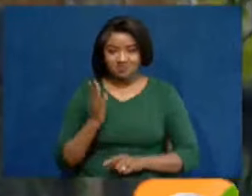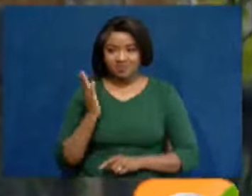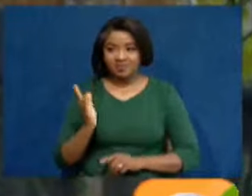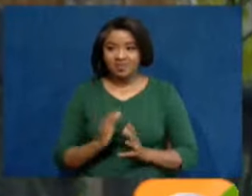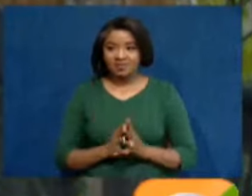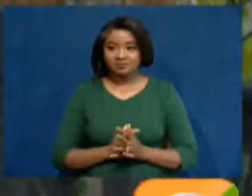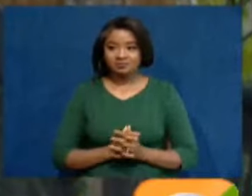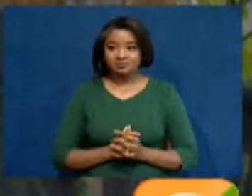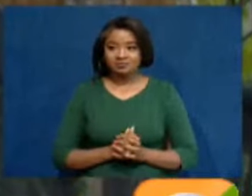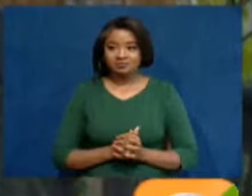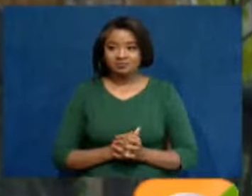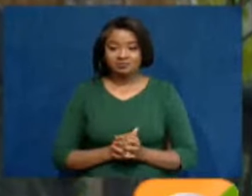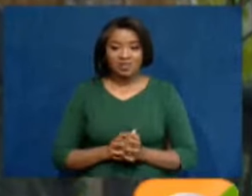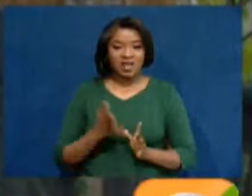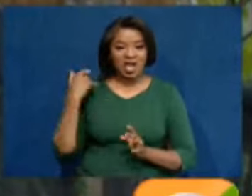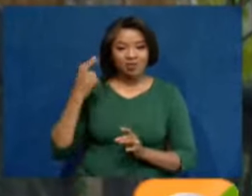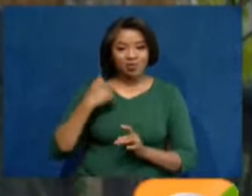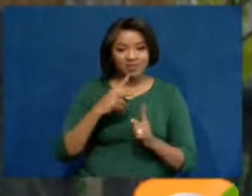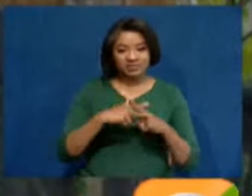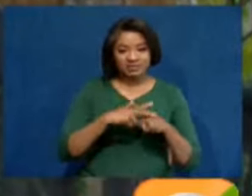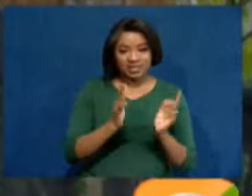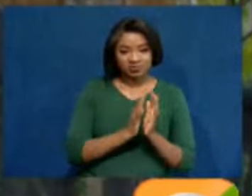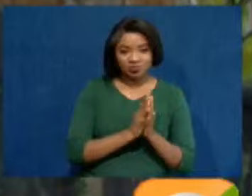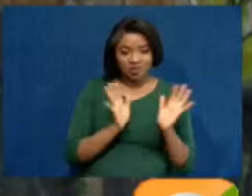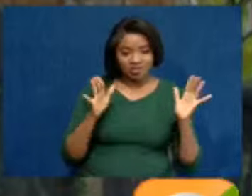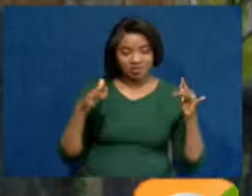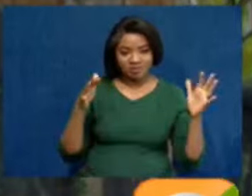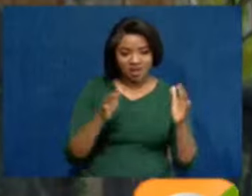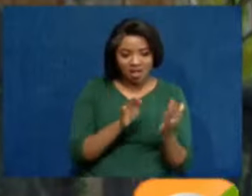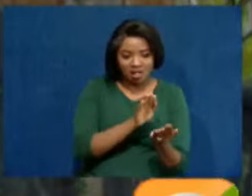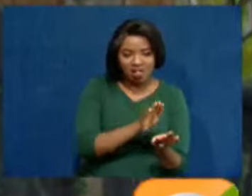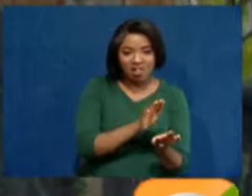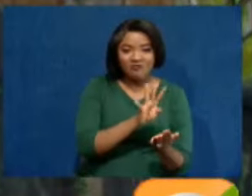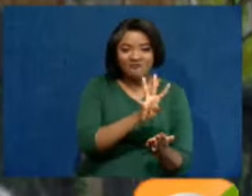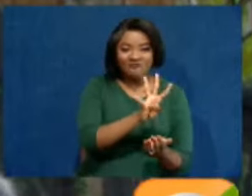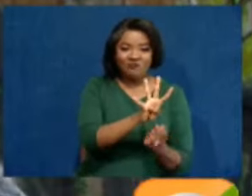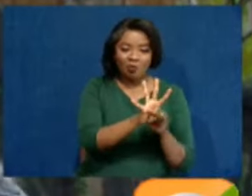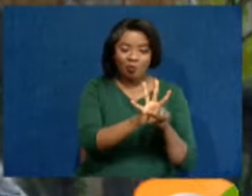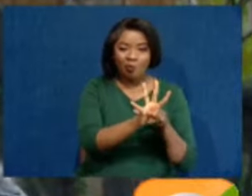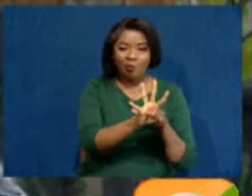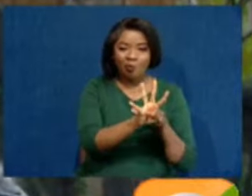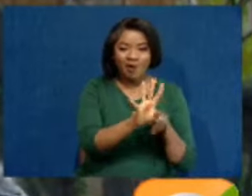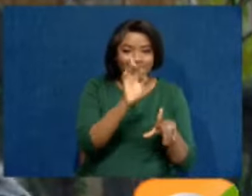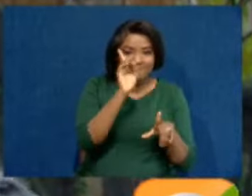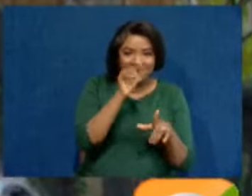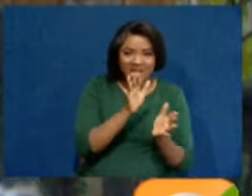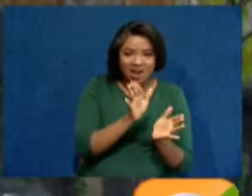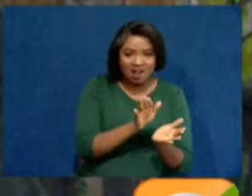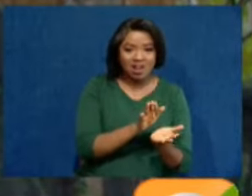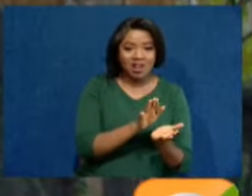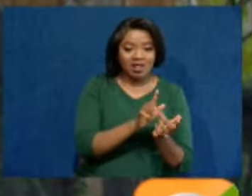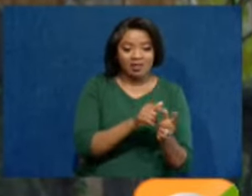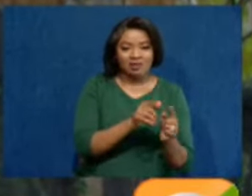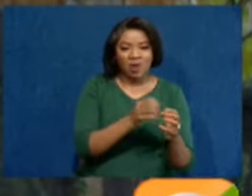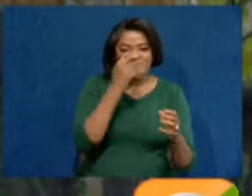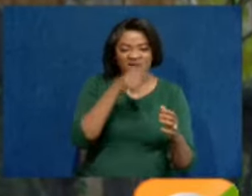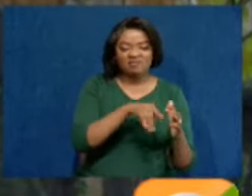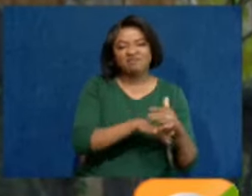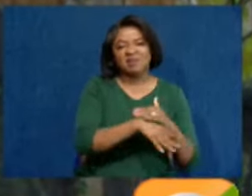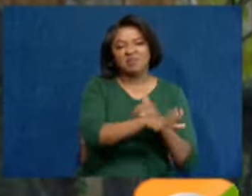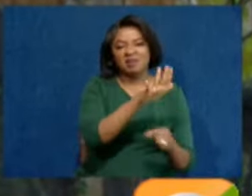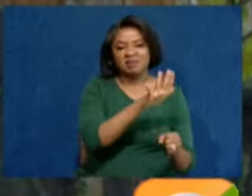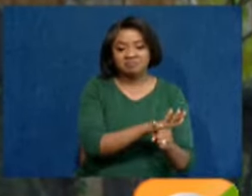Kanga nilianza na around 4 of them, but na multiply haraka because zinazana. So from that nika introduce turkeys, after